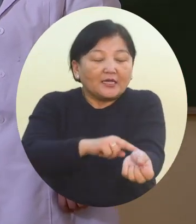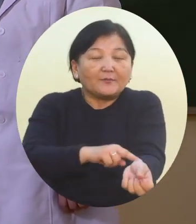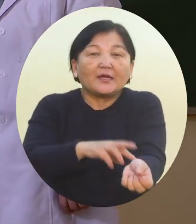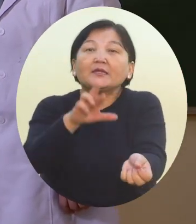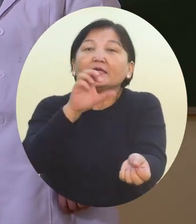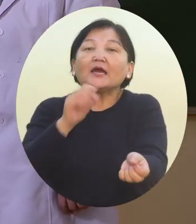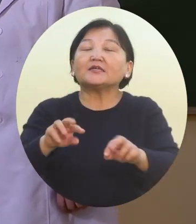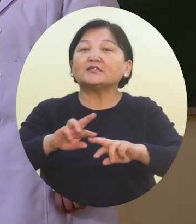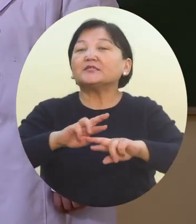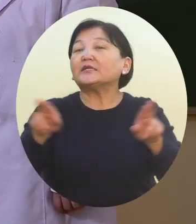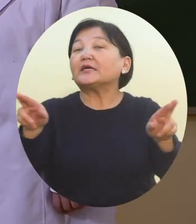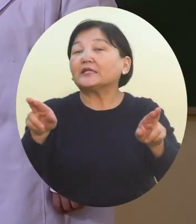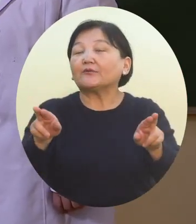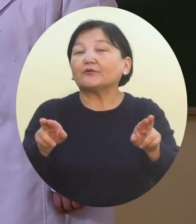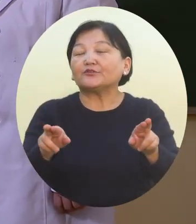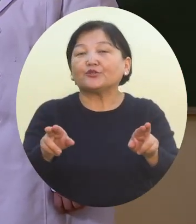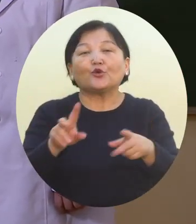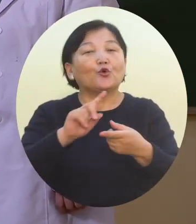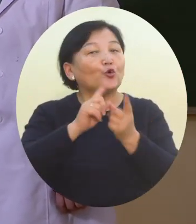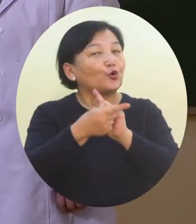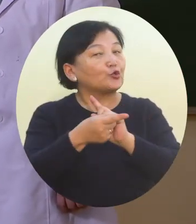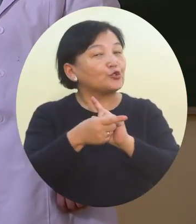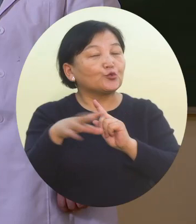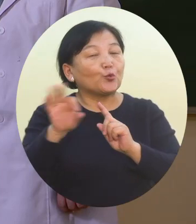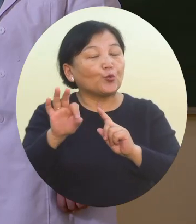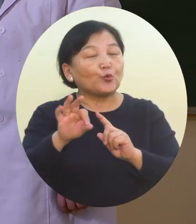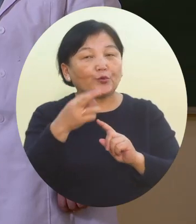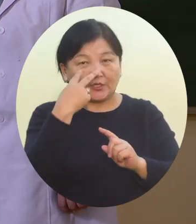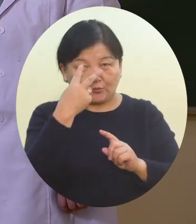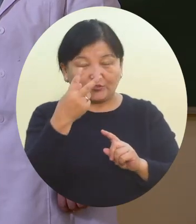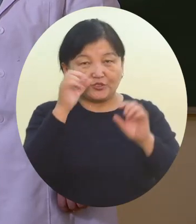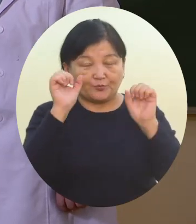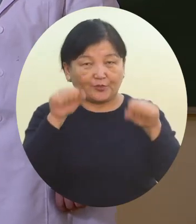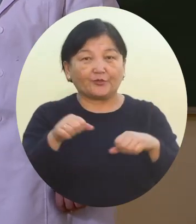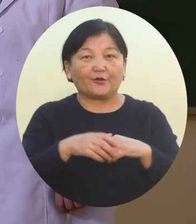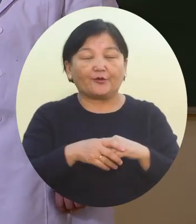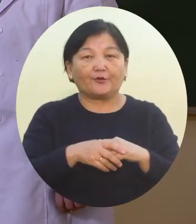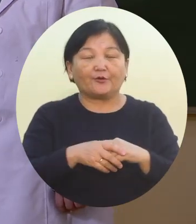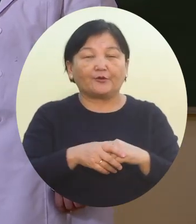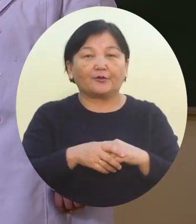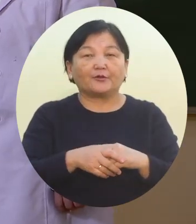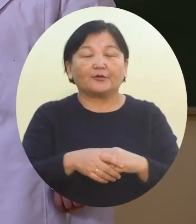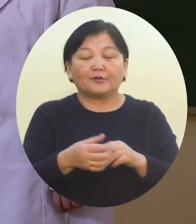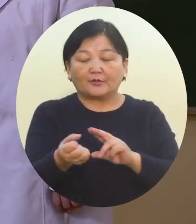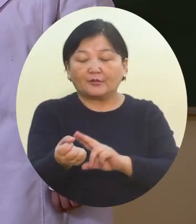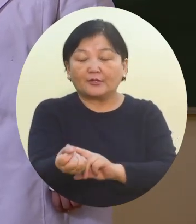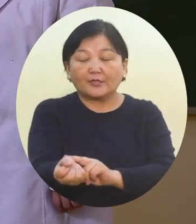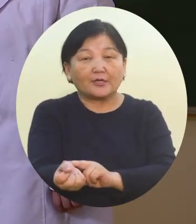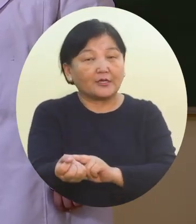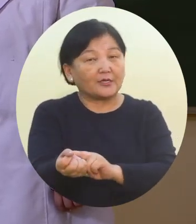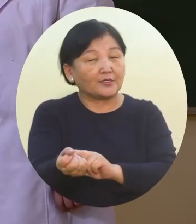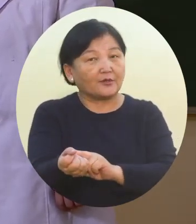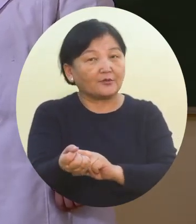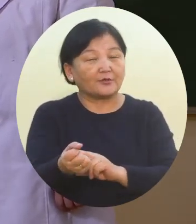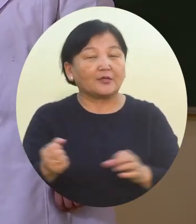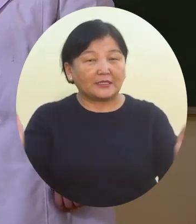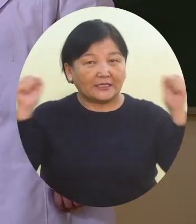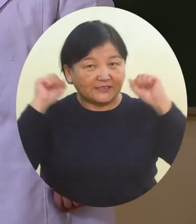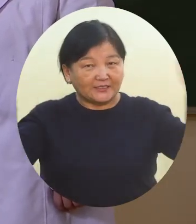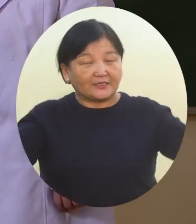туршия. За тэгэхээр та бүхэн судасны зохиолтын тоо маань ихсэн гэж бодож байна уу? Эсвэл багасна гэж бодож